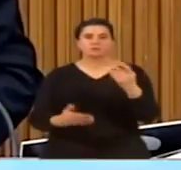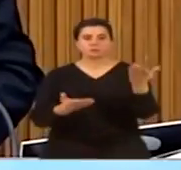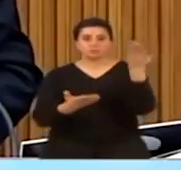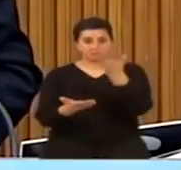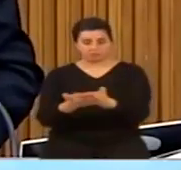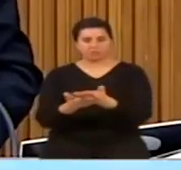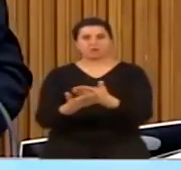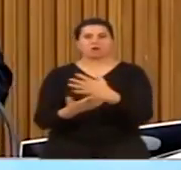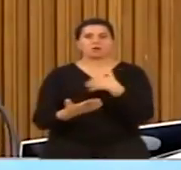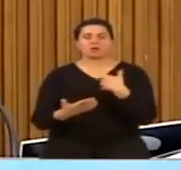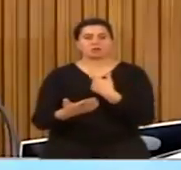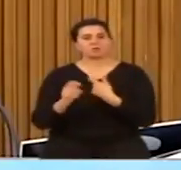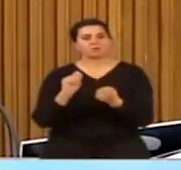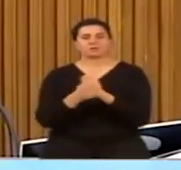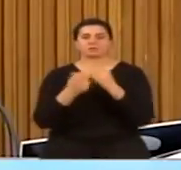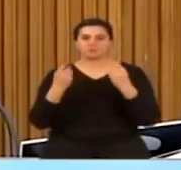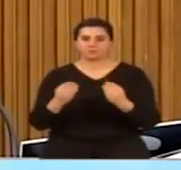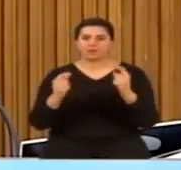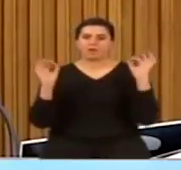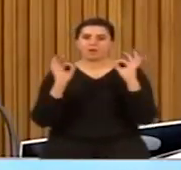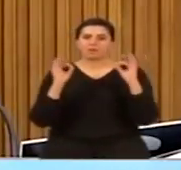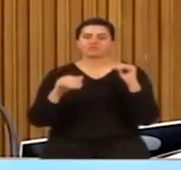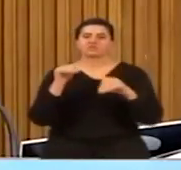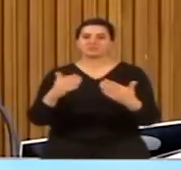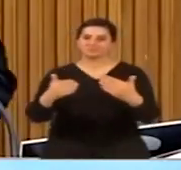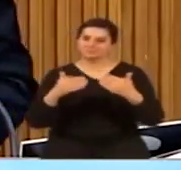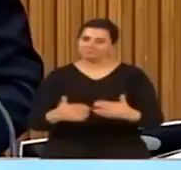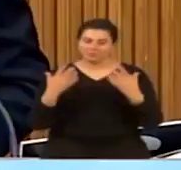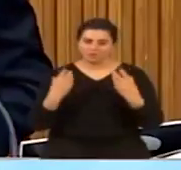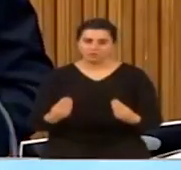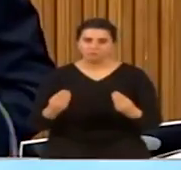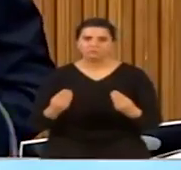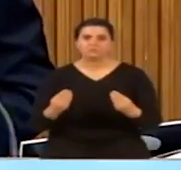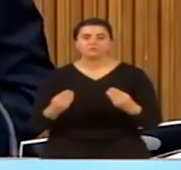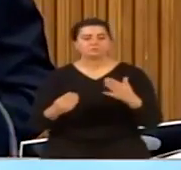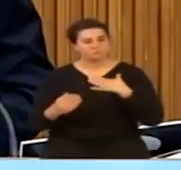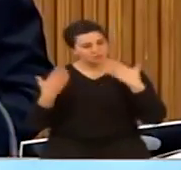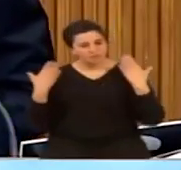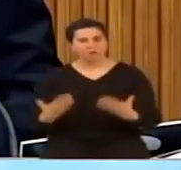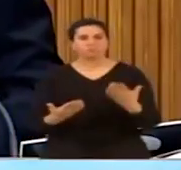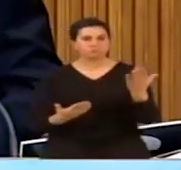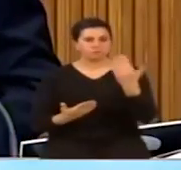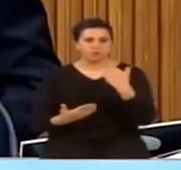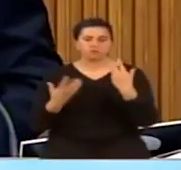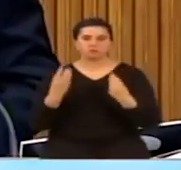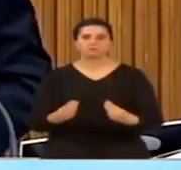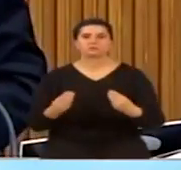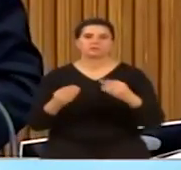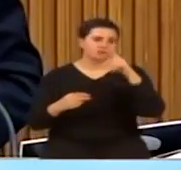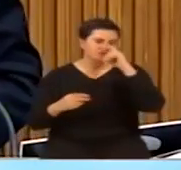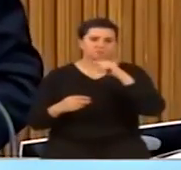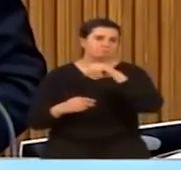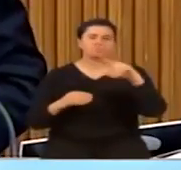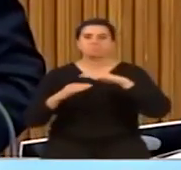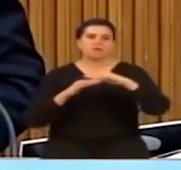kardeşim, anayasayı değiştirelim. Erkene alalım seçimleri. El mi yaman, bey mi yaman çıksın ortaya. Kim